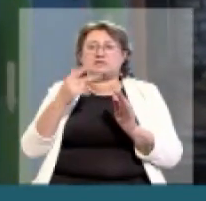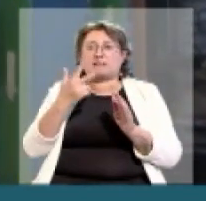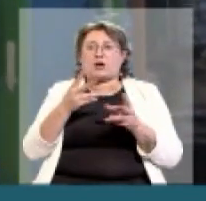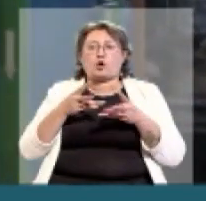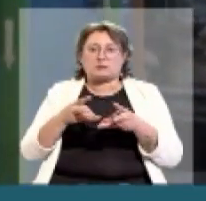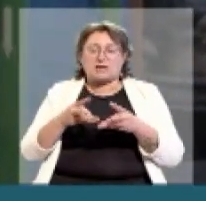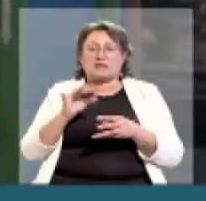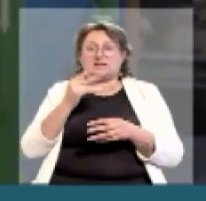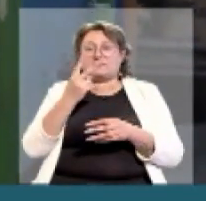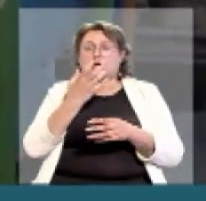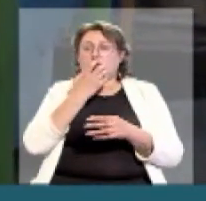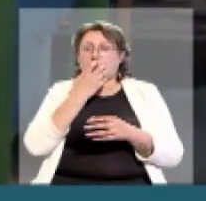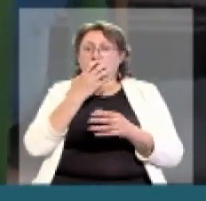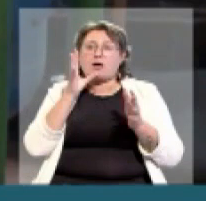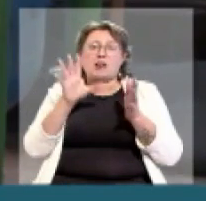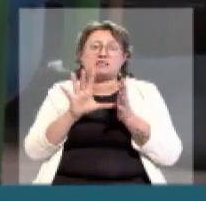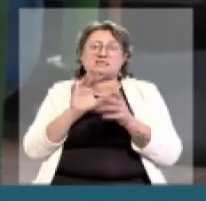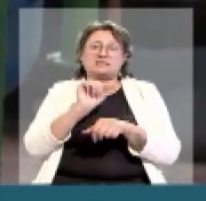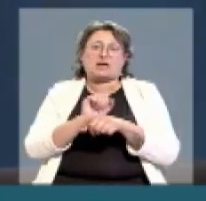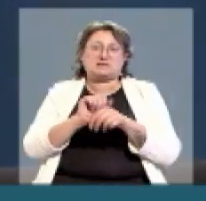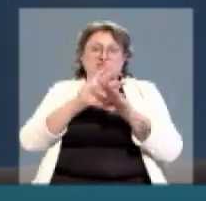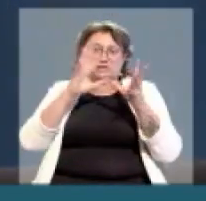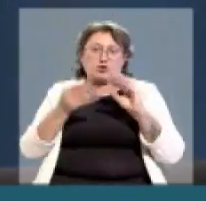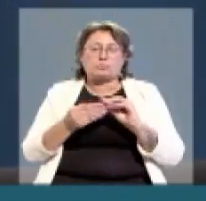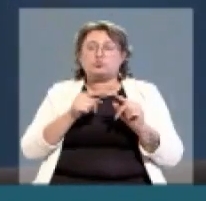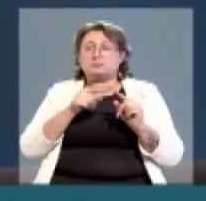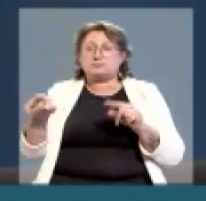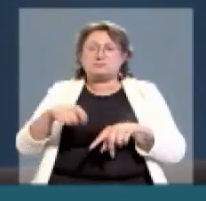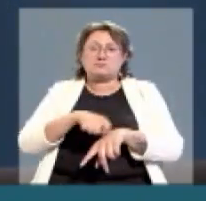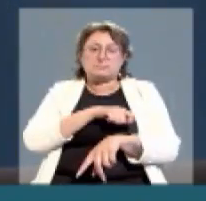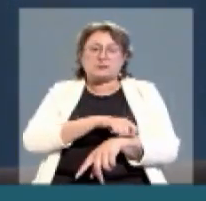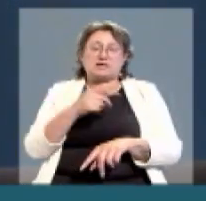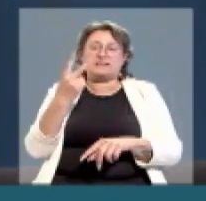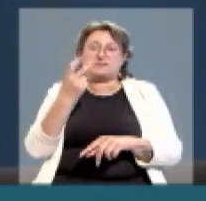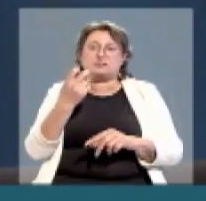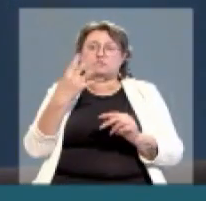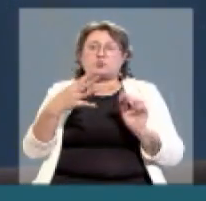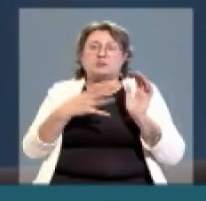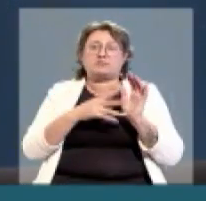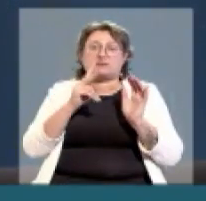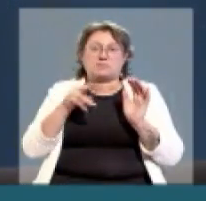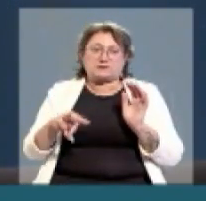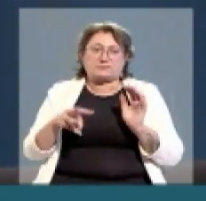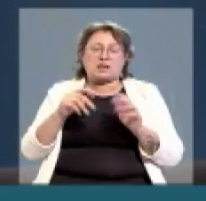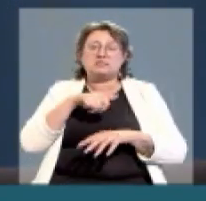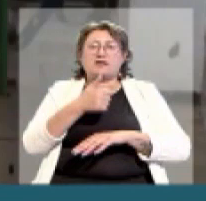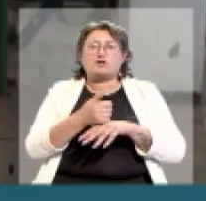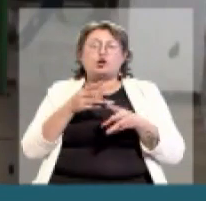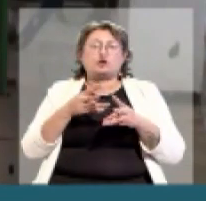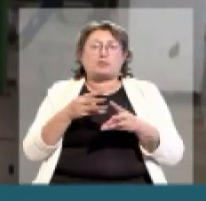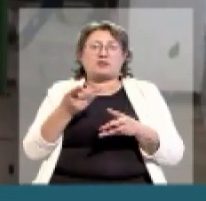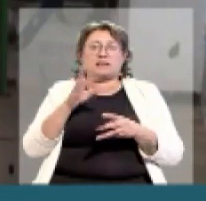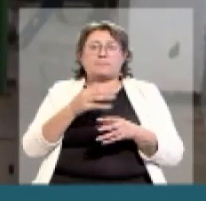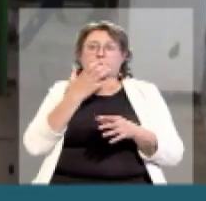3 котельных и 2 тепловые электростанции. Общая протяженность линии составляет 249 километров. Основным топливом